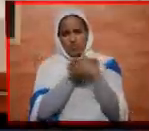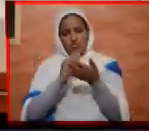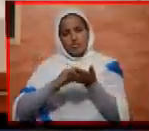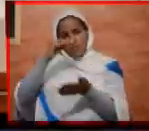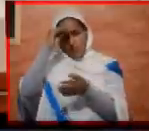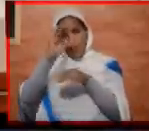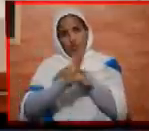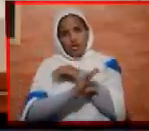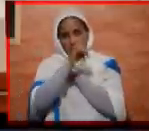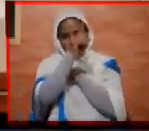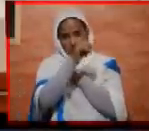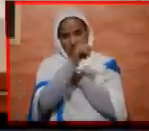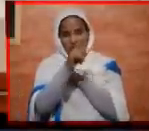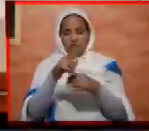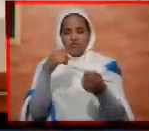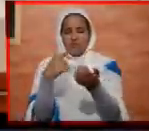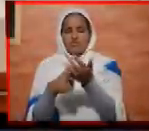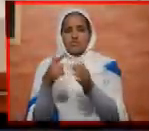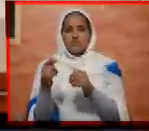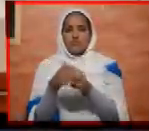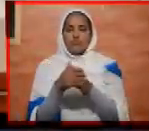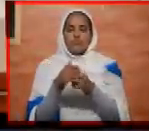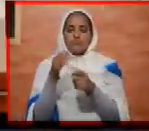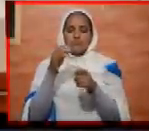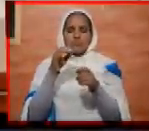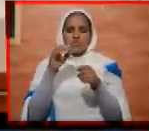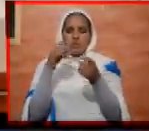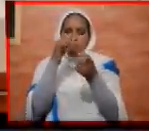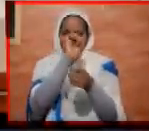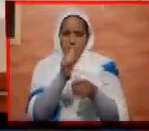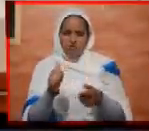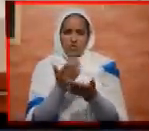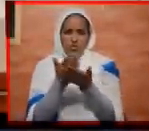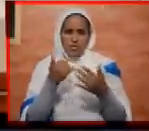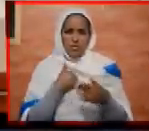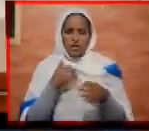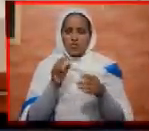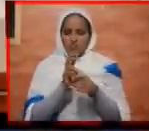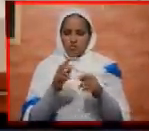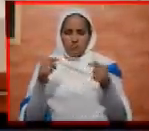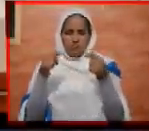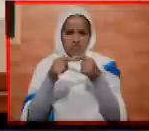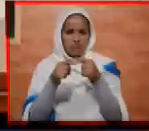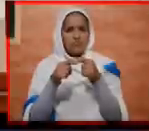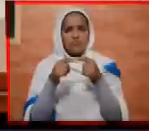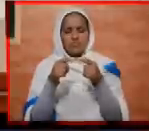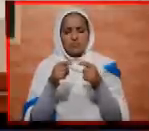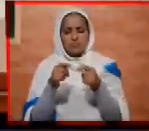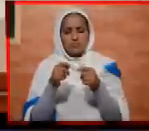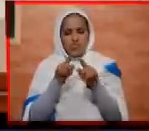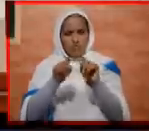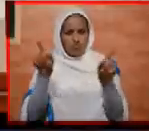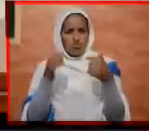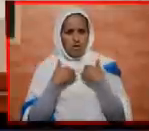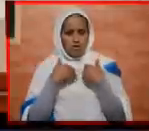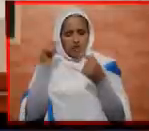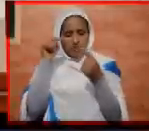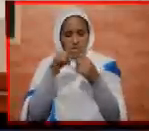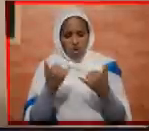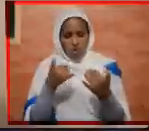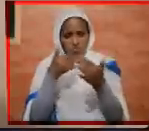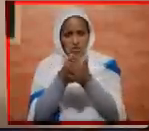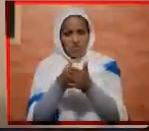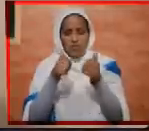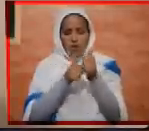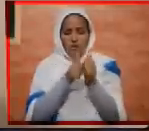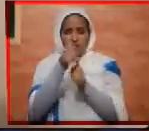አሁን ግን ግድ ችግሩ ወደ ከተማ አምጥቶታል። አሁን የገጠሩ እየለቀቀ ነው። ምክንያቱም ገበሬው ደህየ ራሱንም አልችላለ።